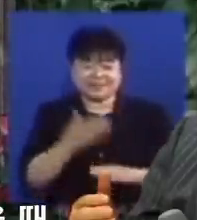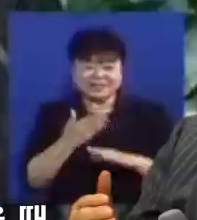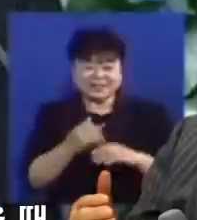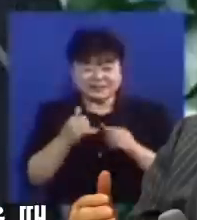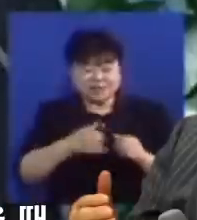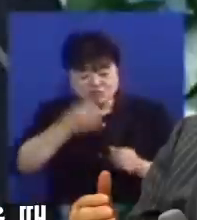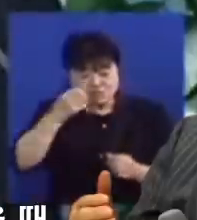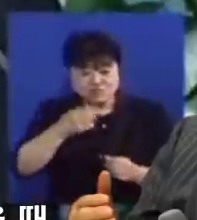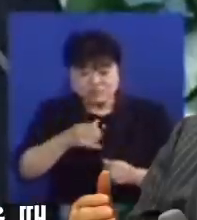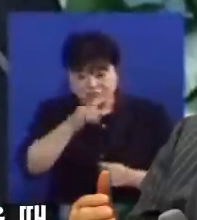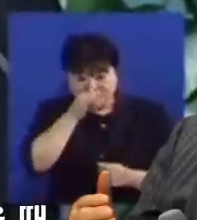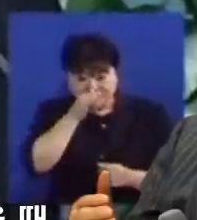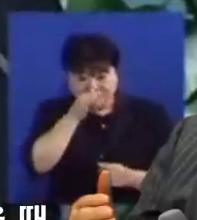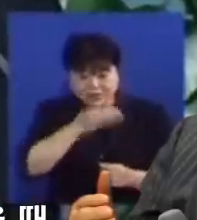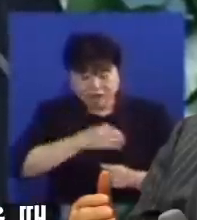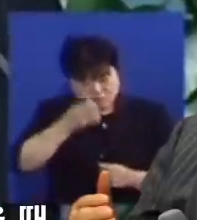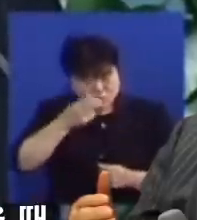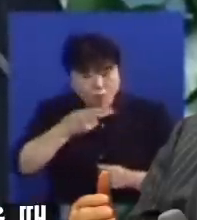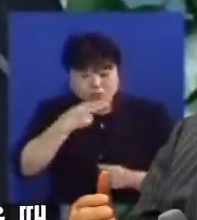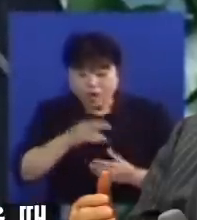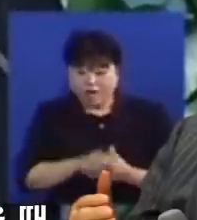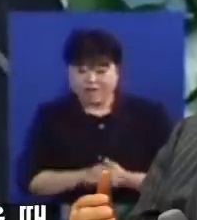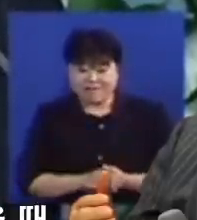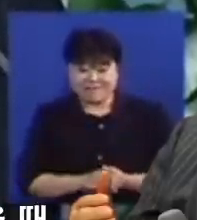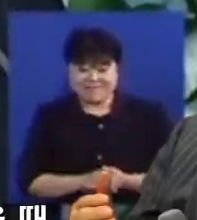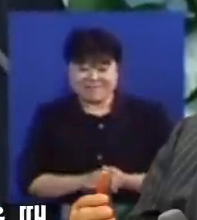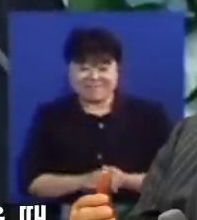사람은 다 꿈을 꾸지만 나는 꿈이 없는데요.